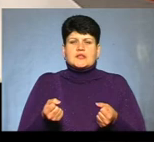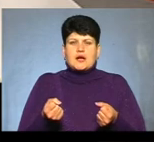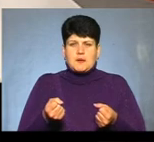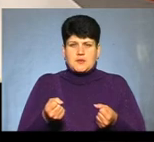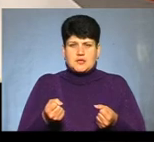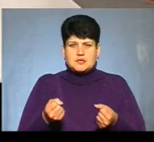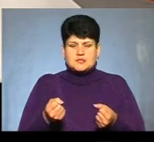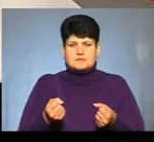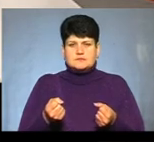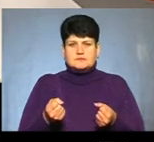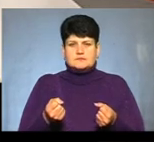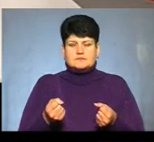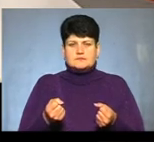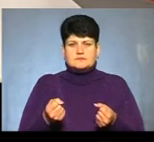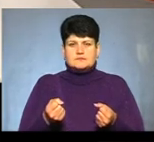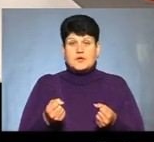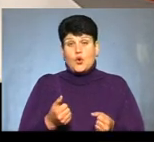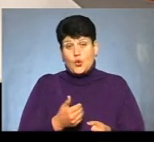отак втриматись.